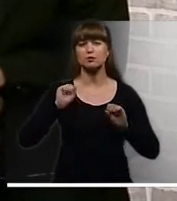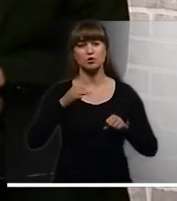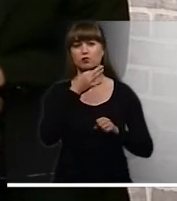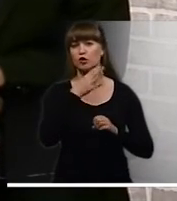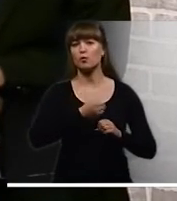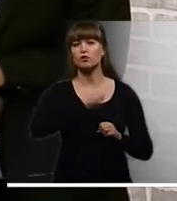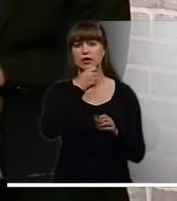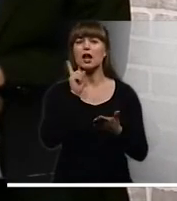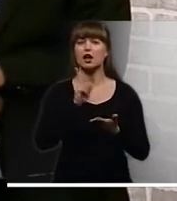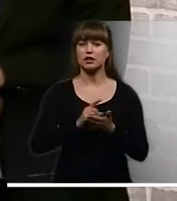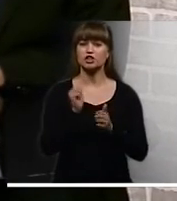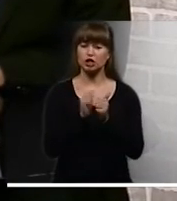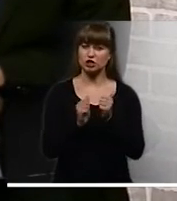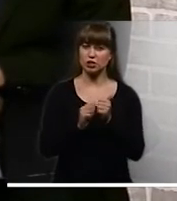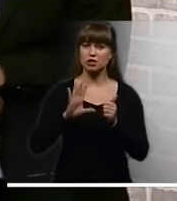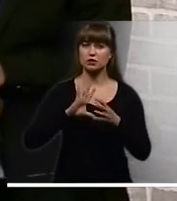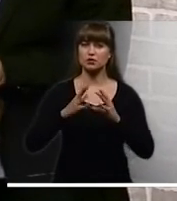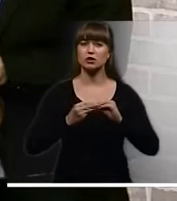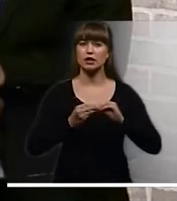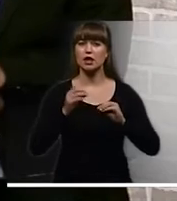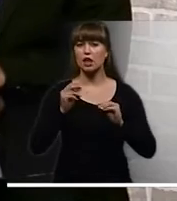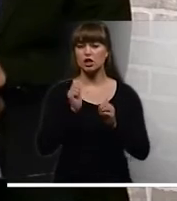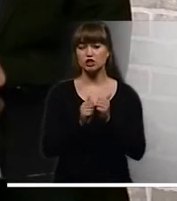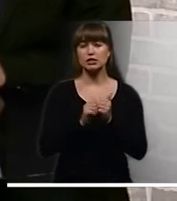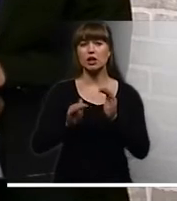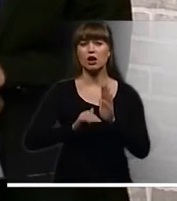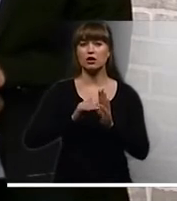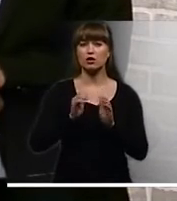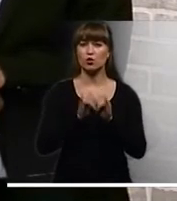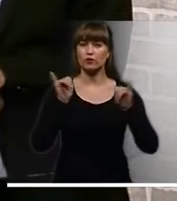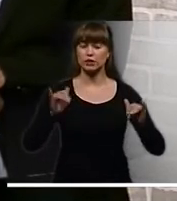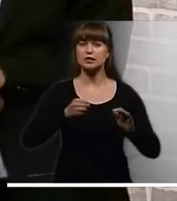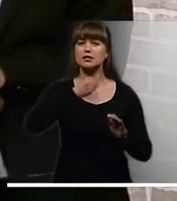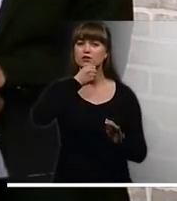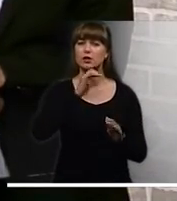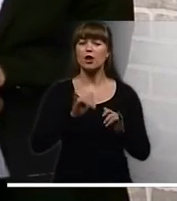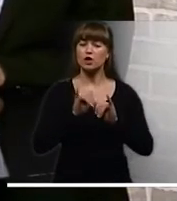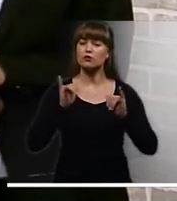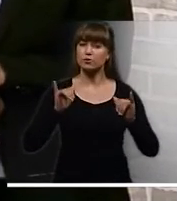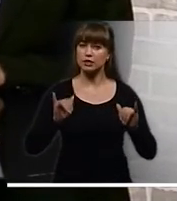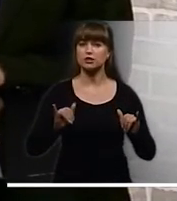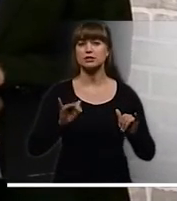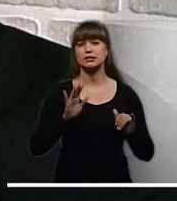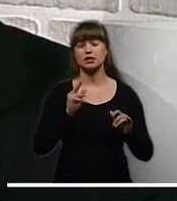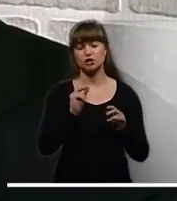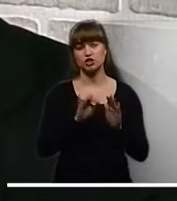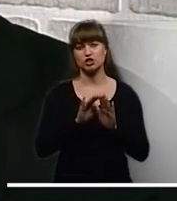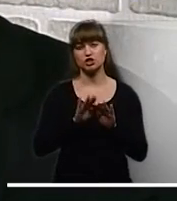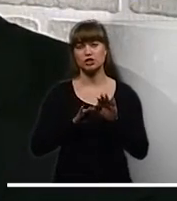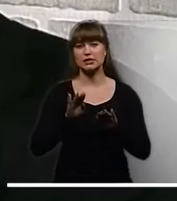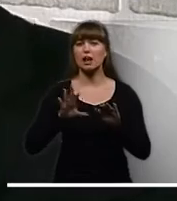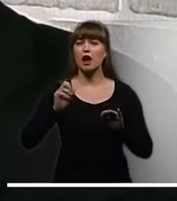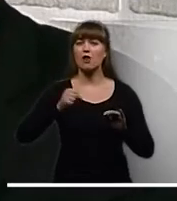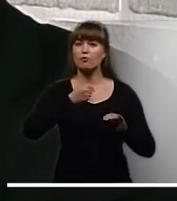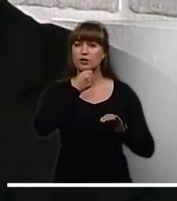быть тоже в любом возрасте. Конечно, чаще все-таки она, частота ее увеличится с возрастом, поэтому и частота кризов тоже будет, наверное,